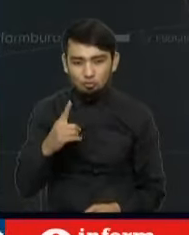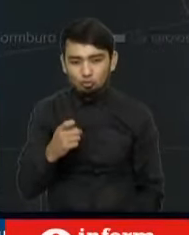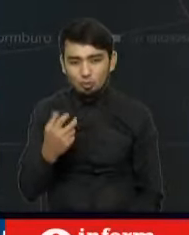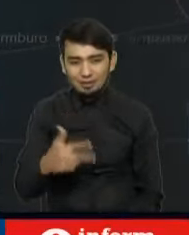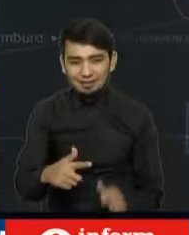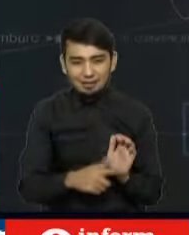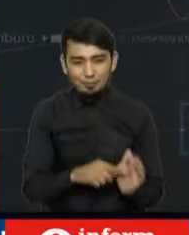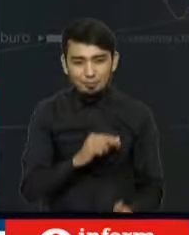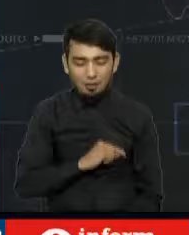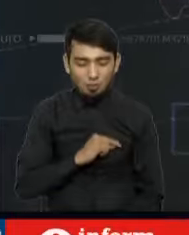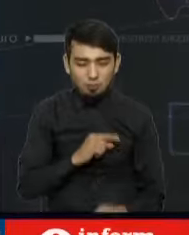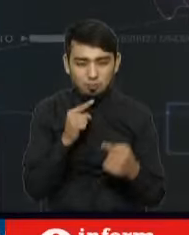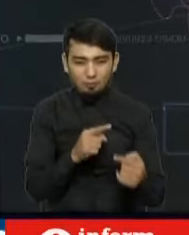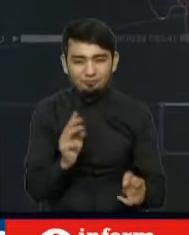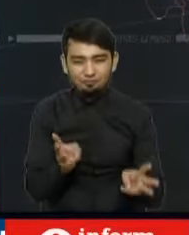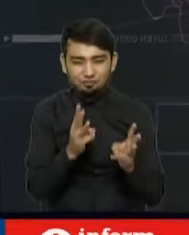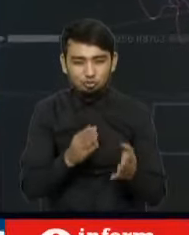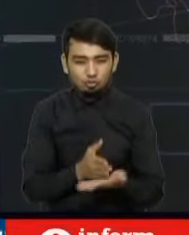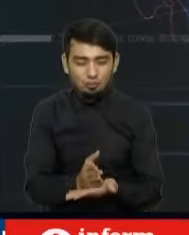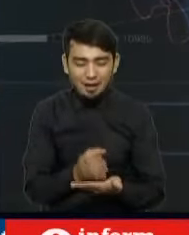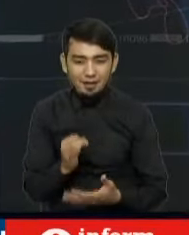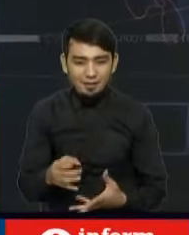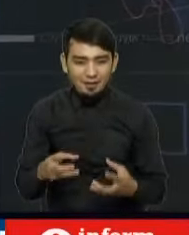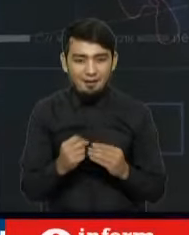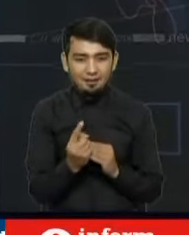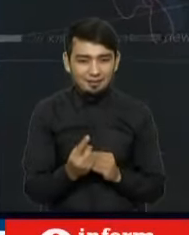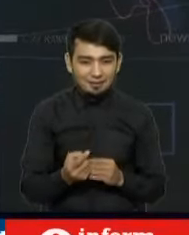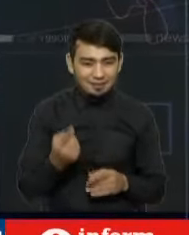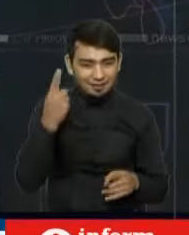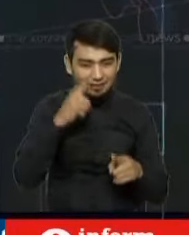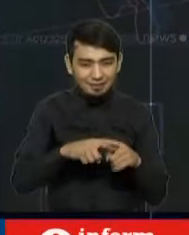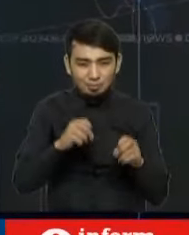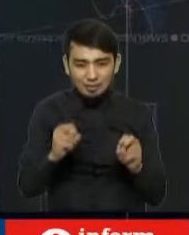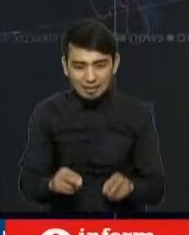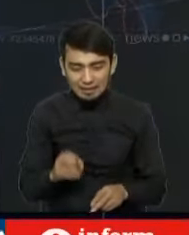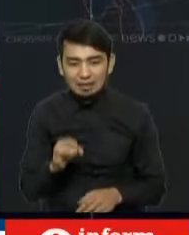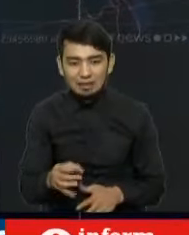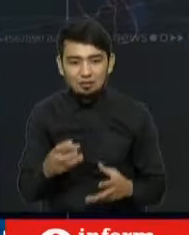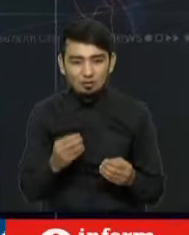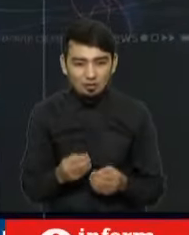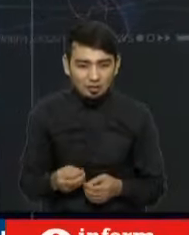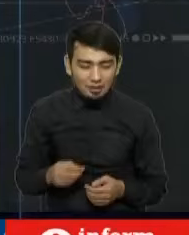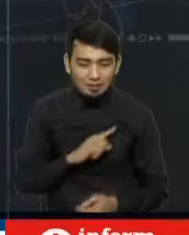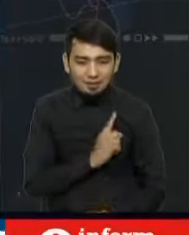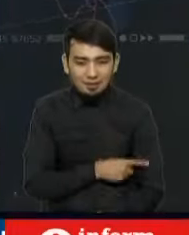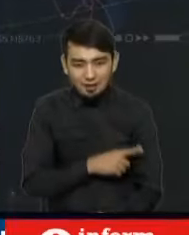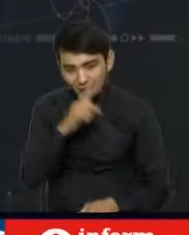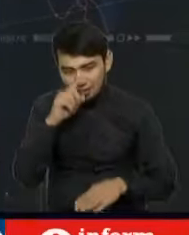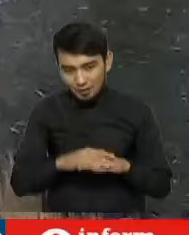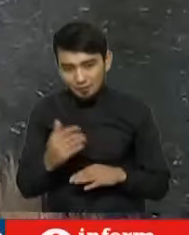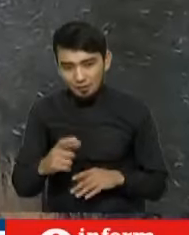137 сотрудников противопожарной службы. Были задействованы 11 единиц спецтехники, а также были привлечены силы местного